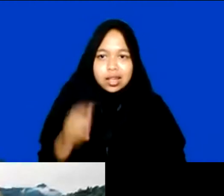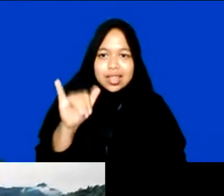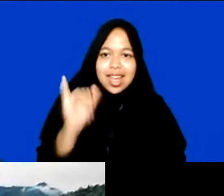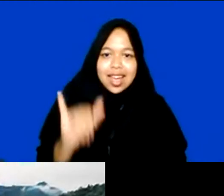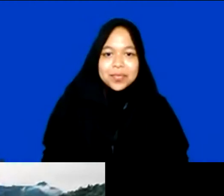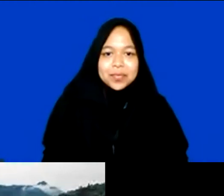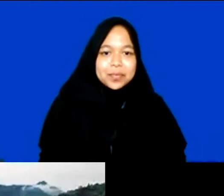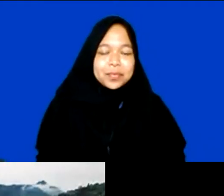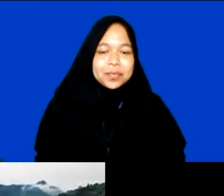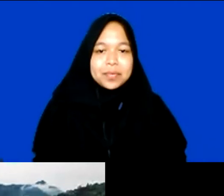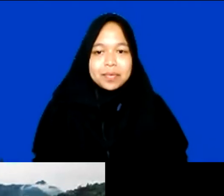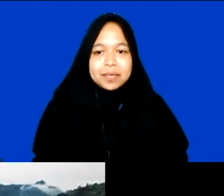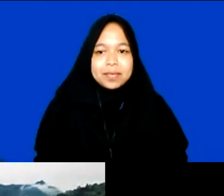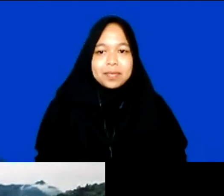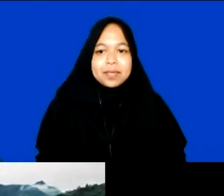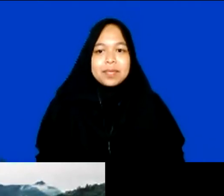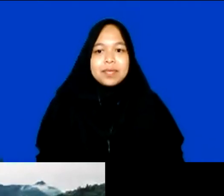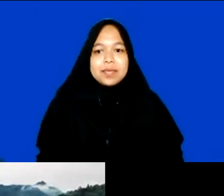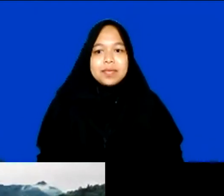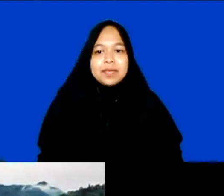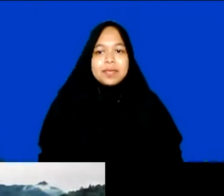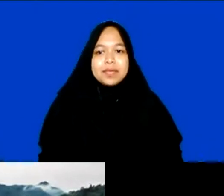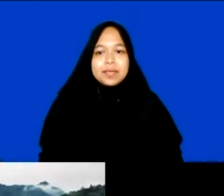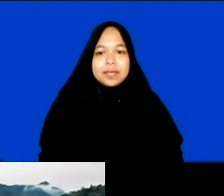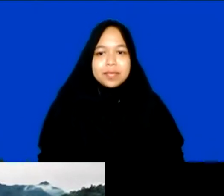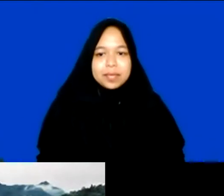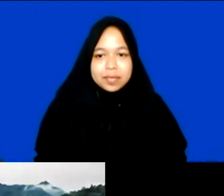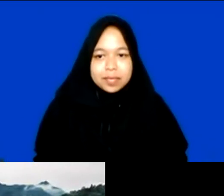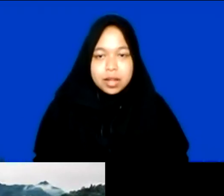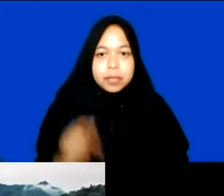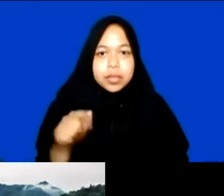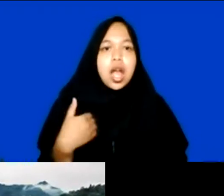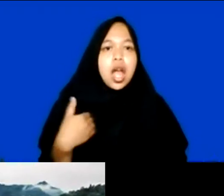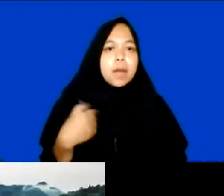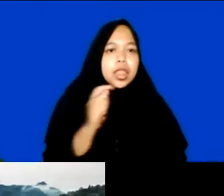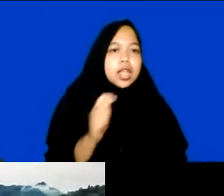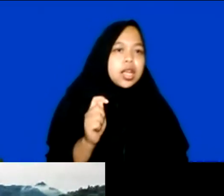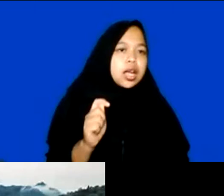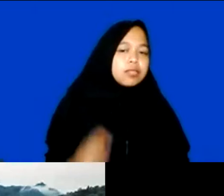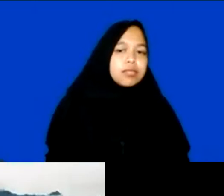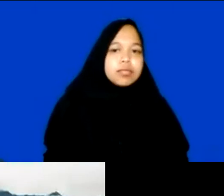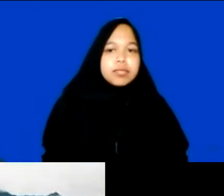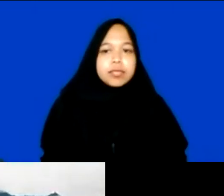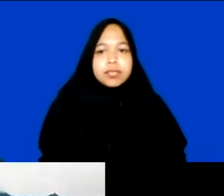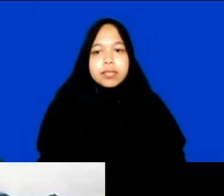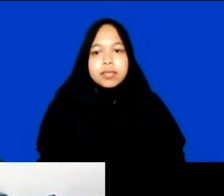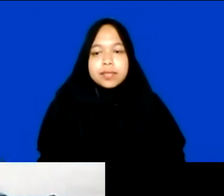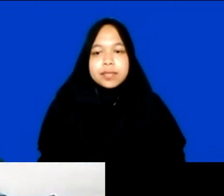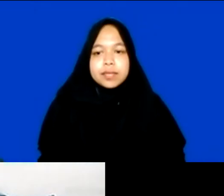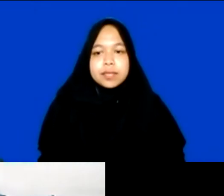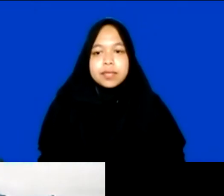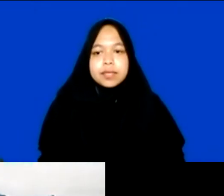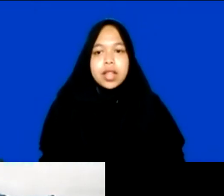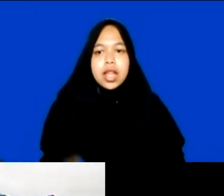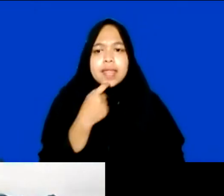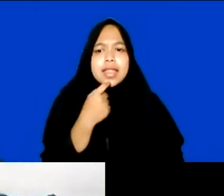ya. Dari situ ya. Di lebih dalam. Nah, ini ada juga pertanyaan yang paling atas